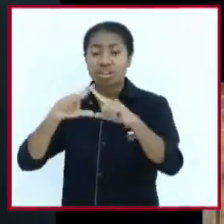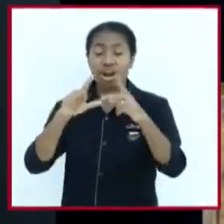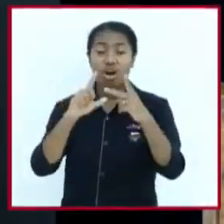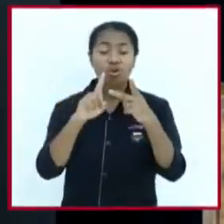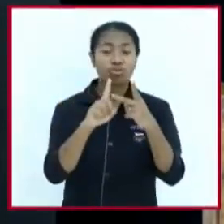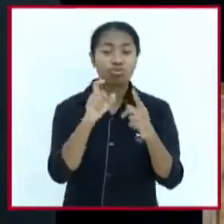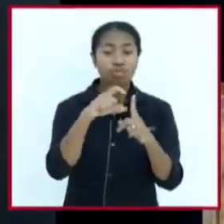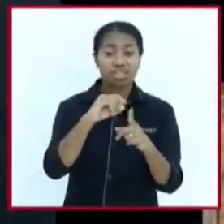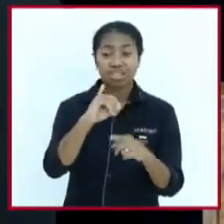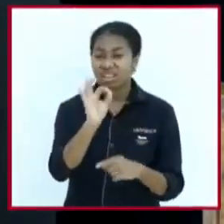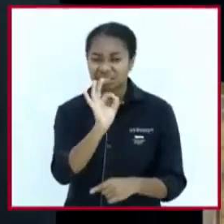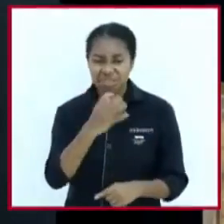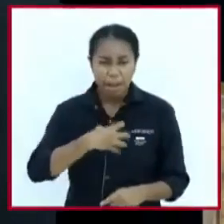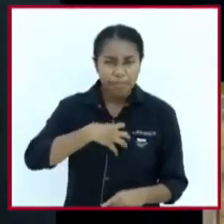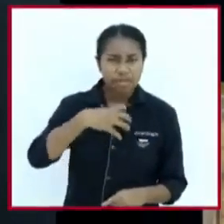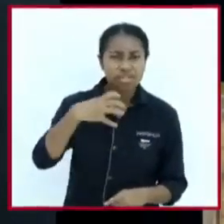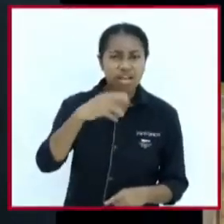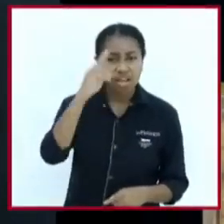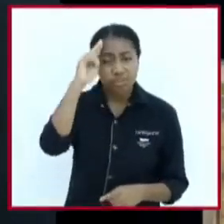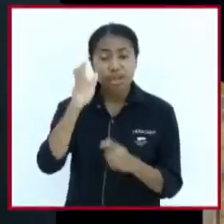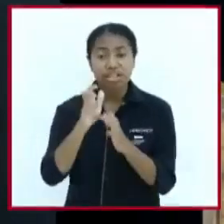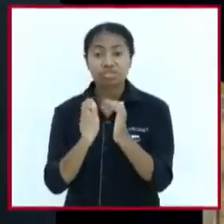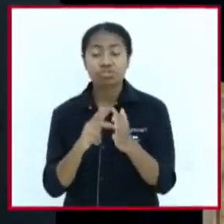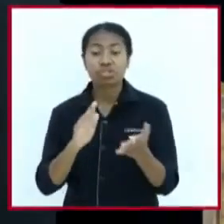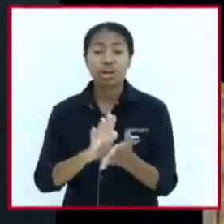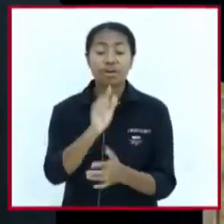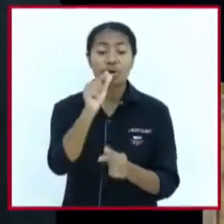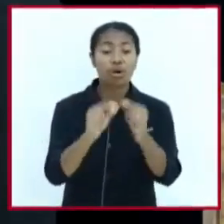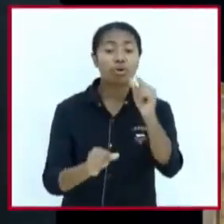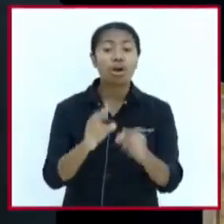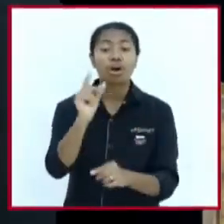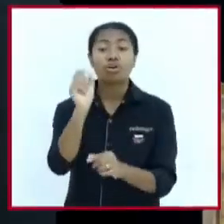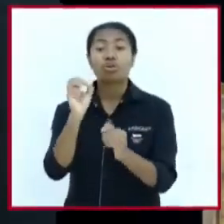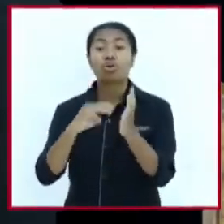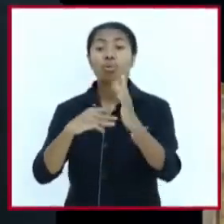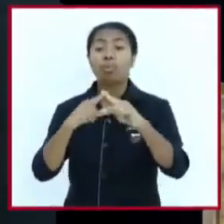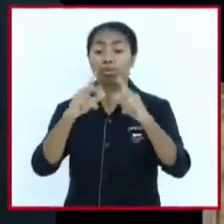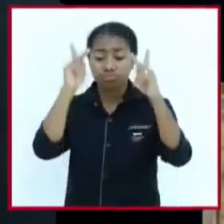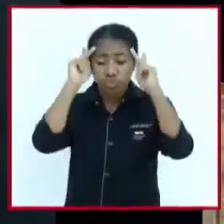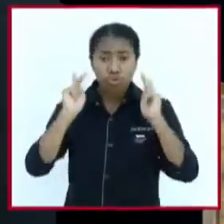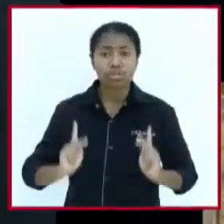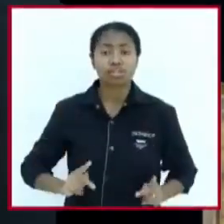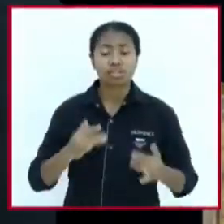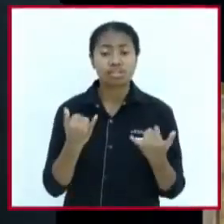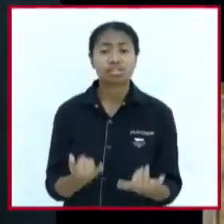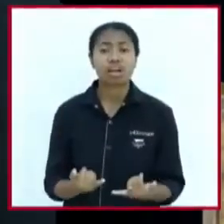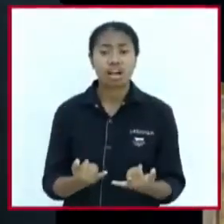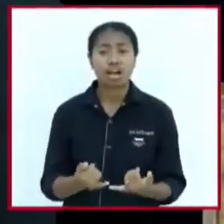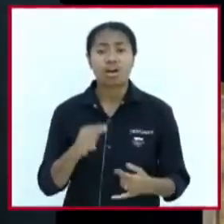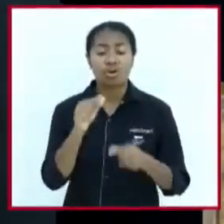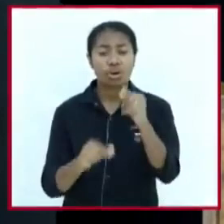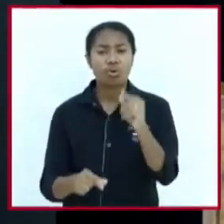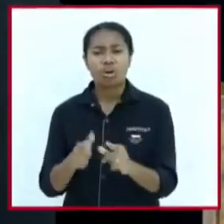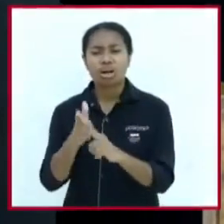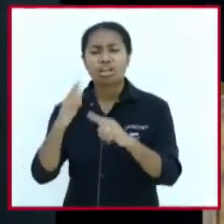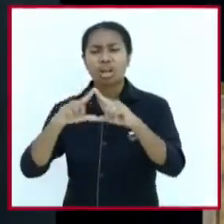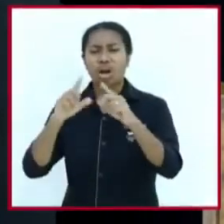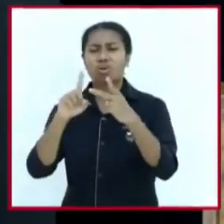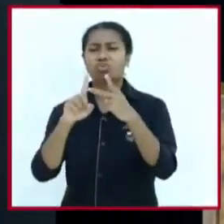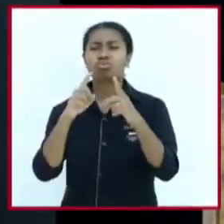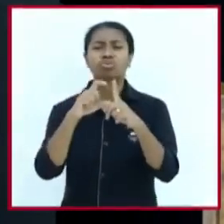tapi juga dari orang-orang Roma dalam kondisi semacam ini orang-orang Yahudi yang tidak percaya Yesus